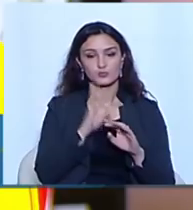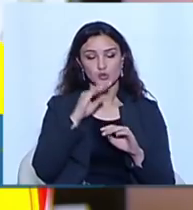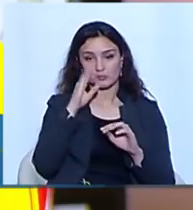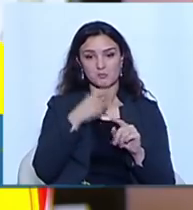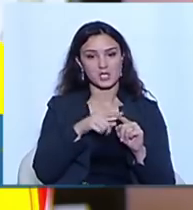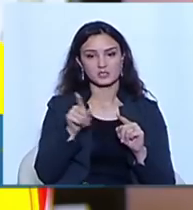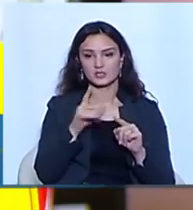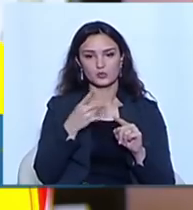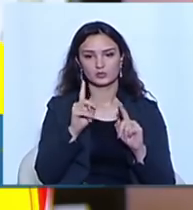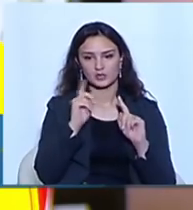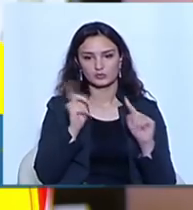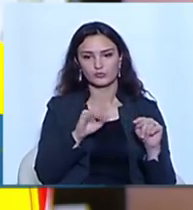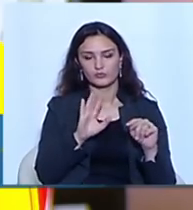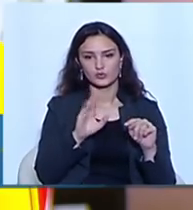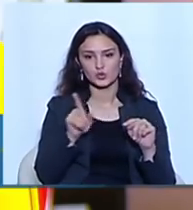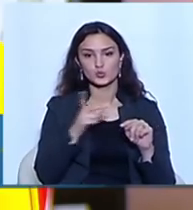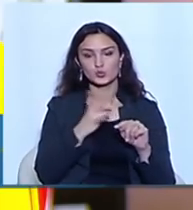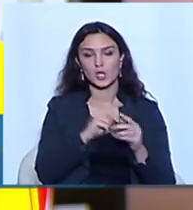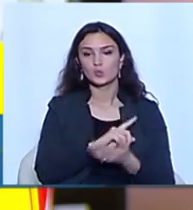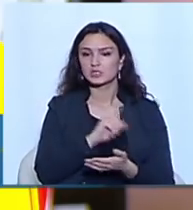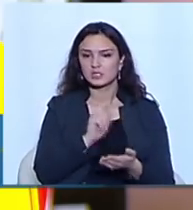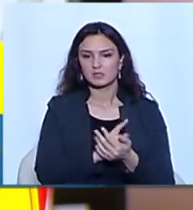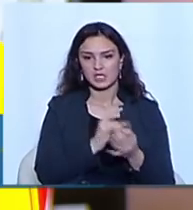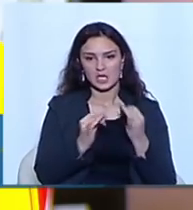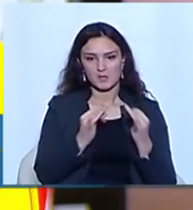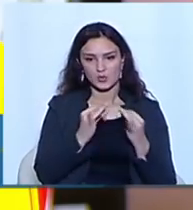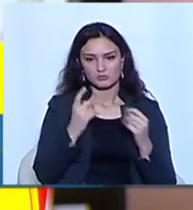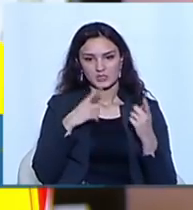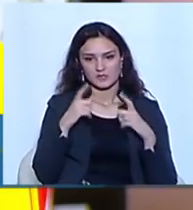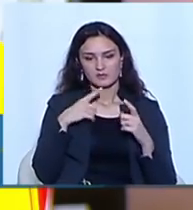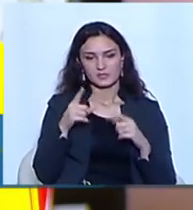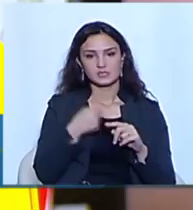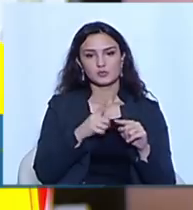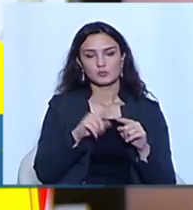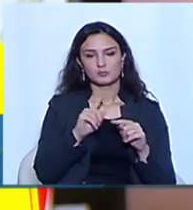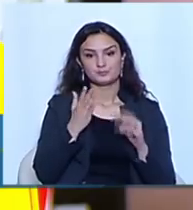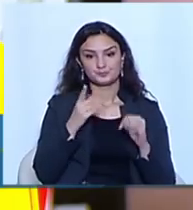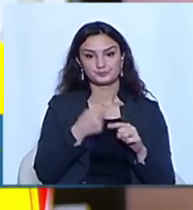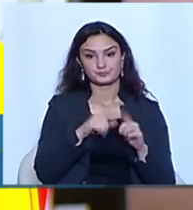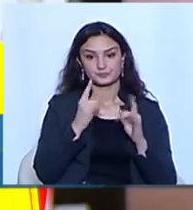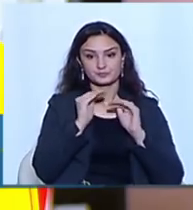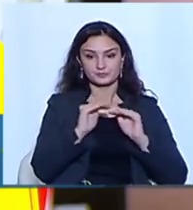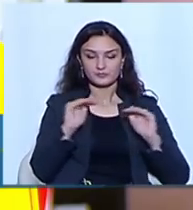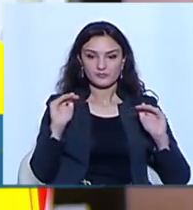ეს ესე არ უნდა დატოვოს, ის უნდა აუცილებლად დაელაპარაკოს მასწავლებელს, იმიტომ რომ თუ ეს არის საბავშვო ბაღი, თუ ეს